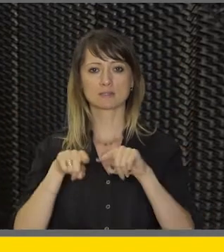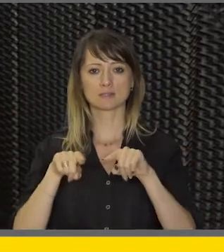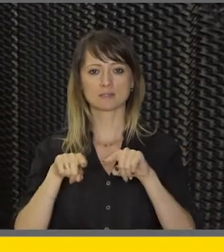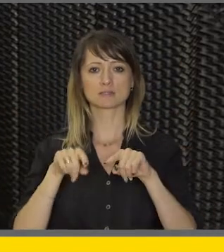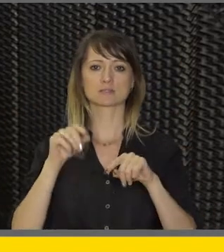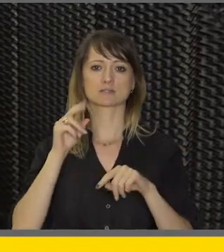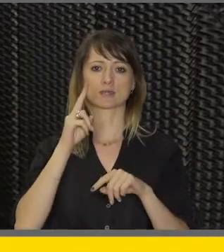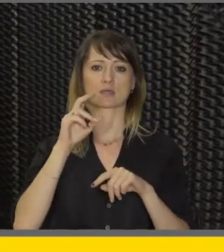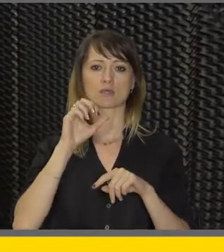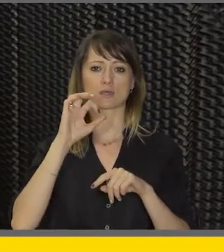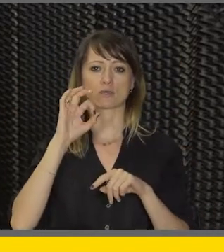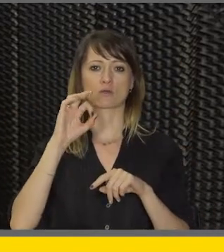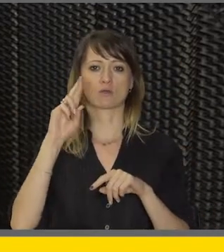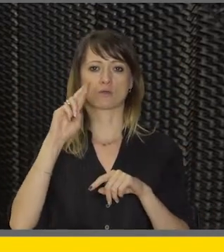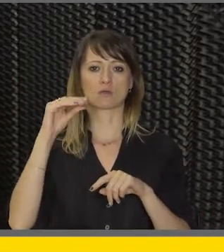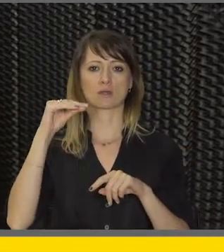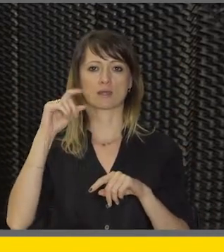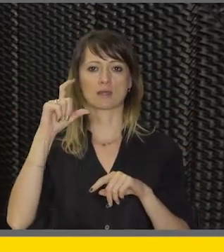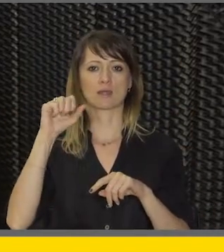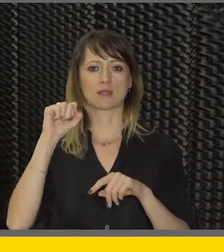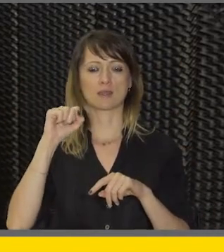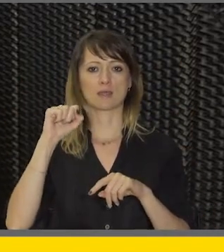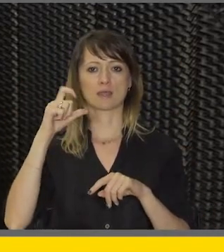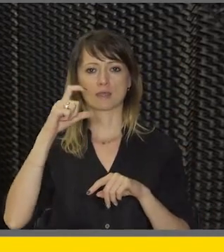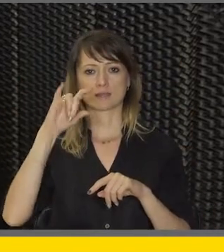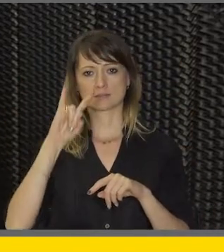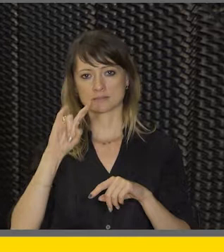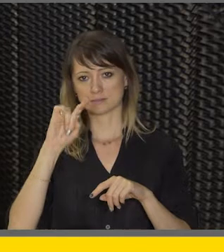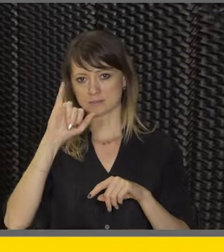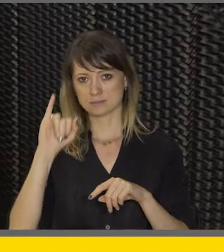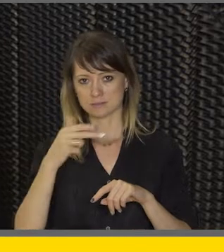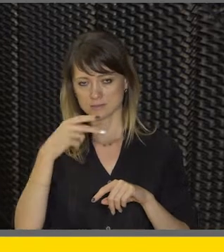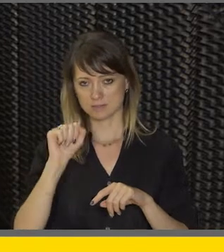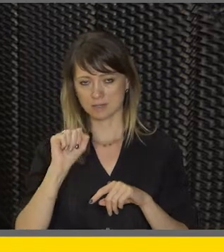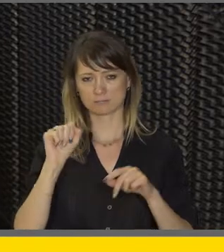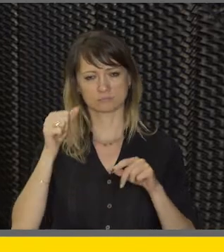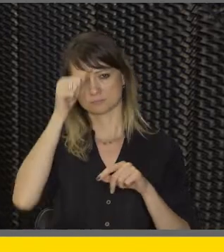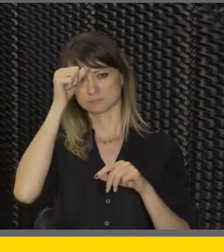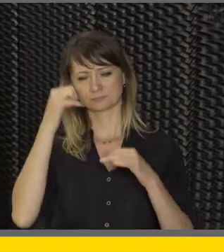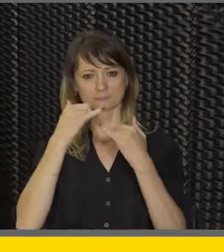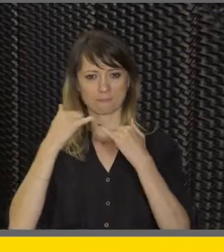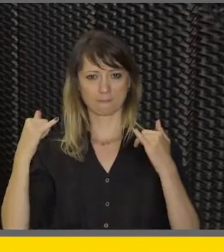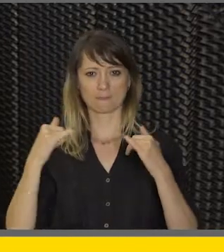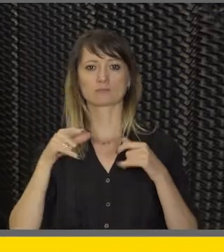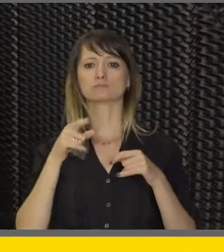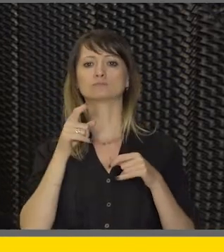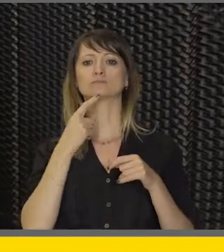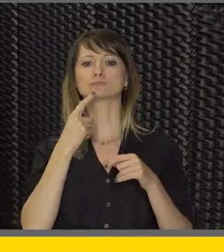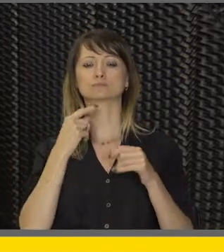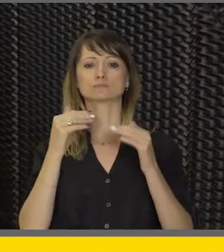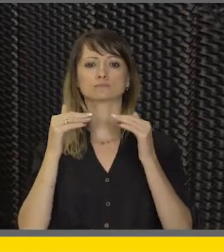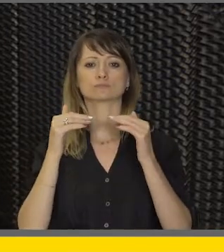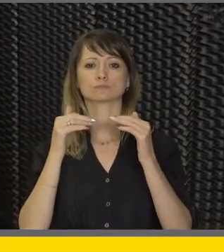matryce konwersyjne, mapy konwersyjne, no nazwie jest od groma. Chodzi o to, że kody PKD nie odpowiadają zawsze